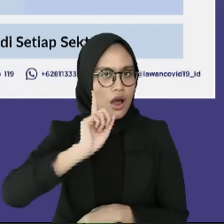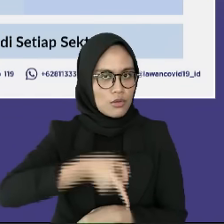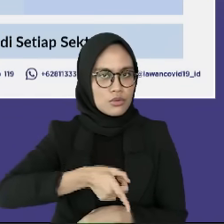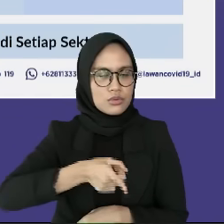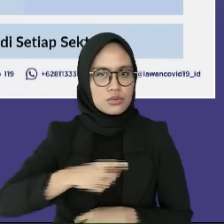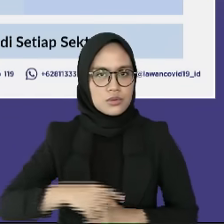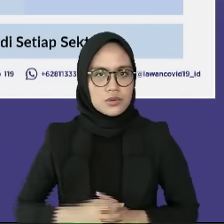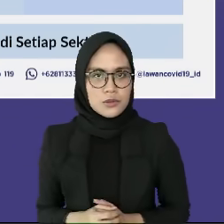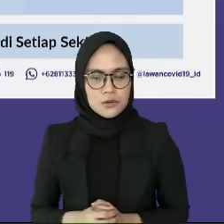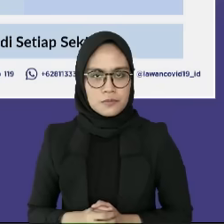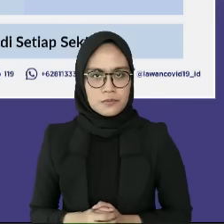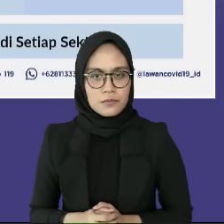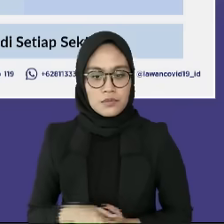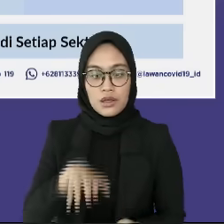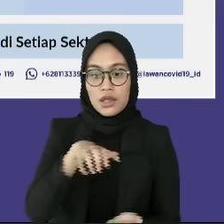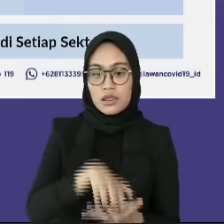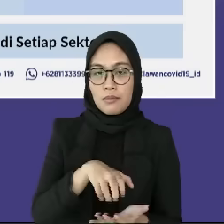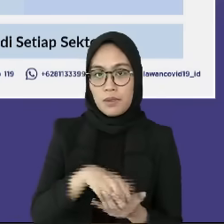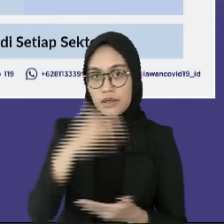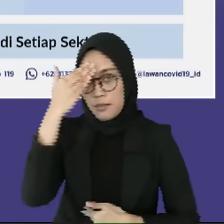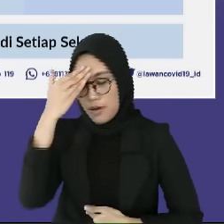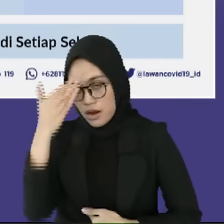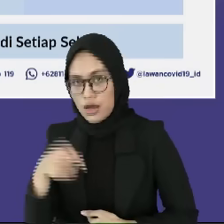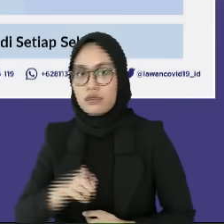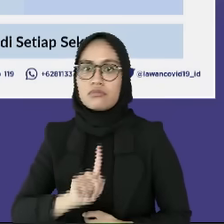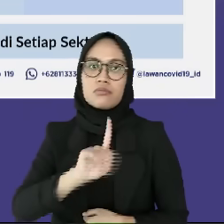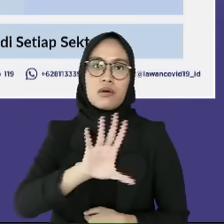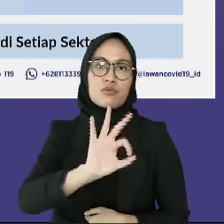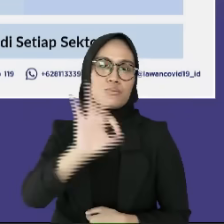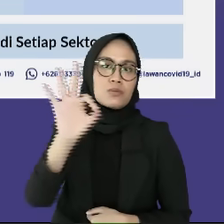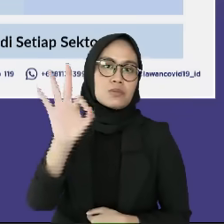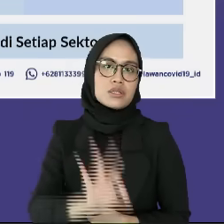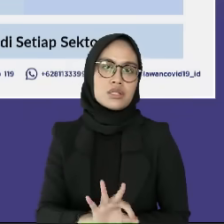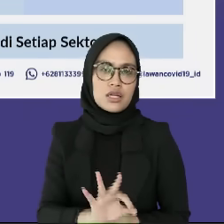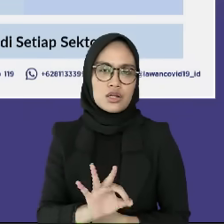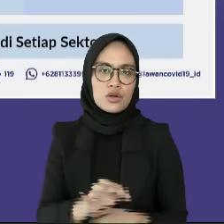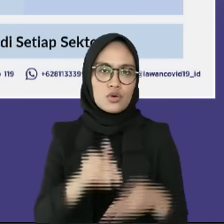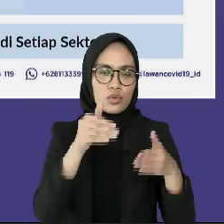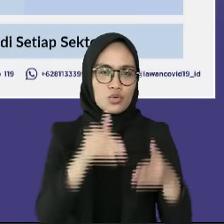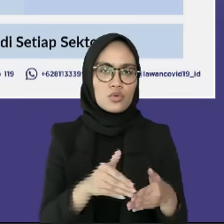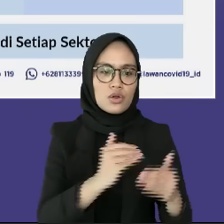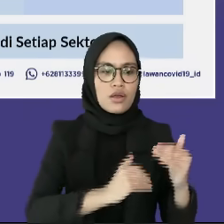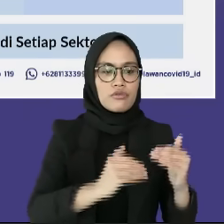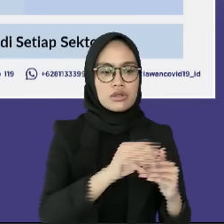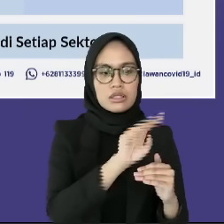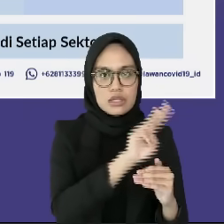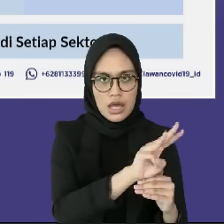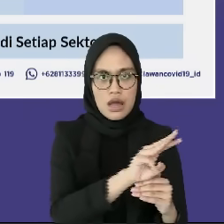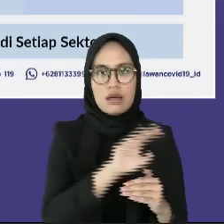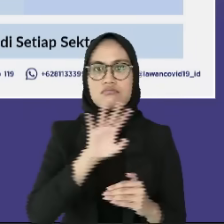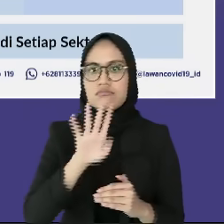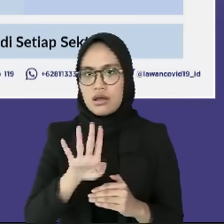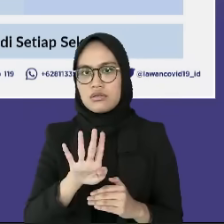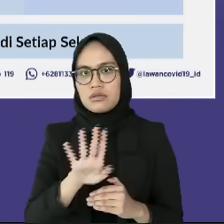Penetapan kapasitas rumah ibadah sebesar 50% pada daerah level 4 dan 3, dan saya hendak